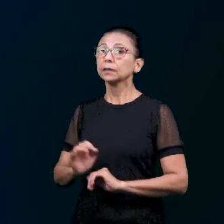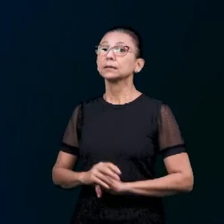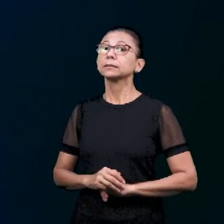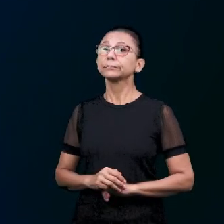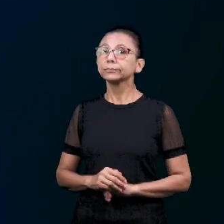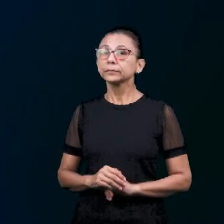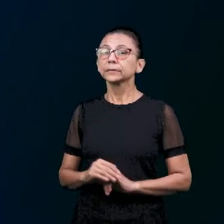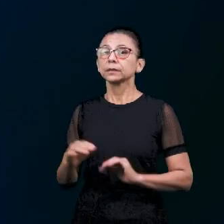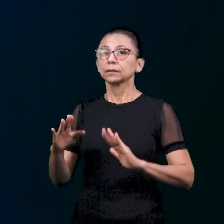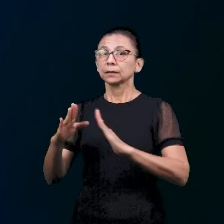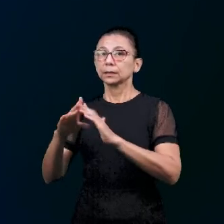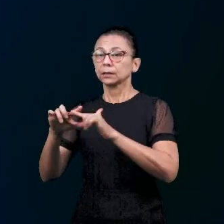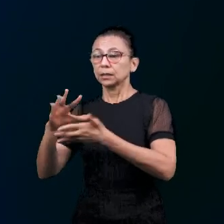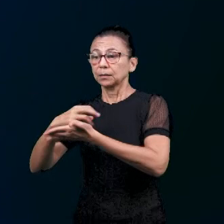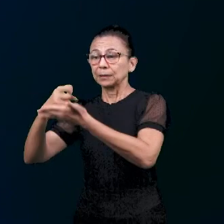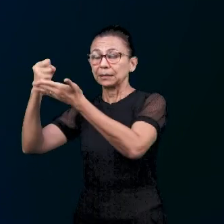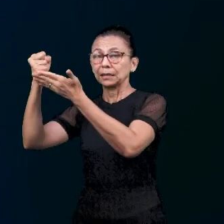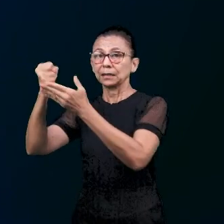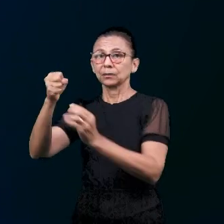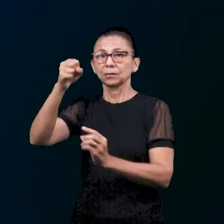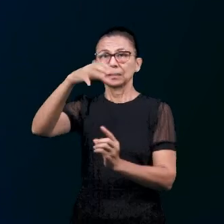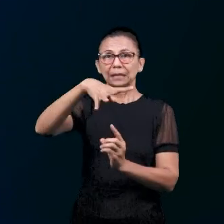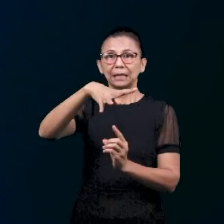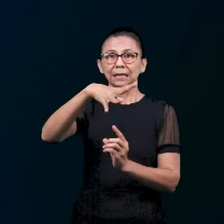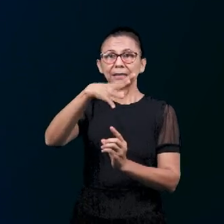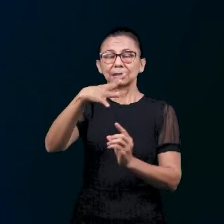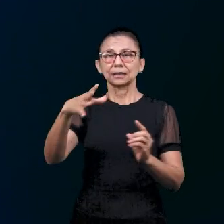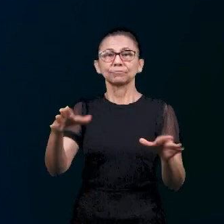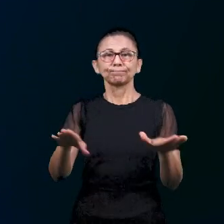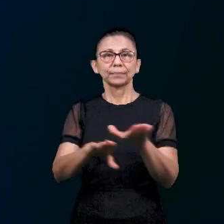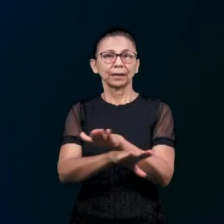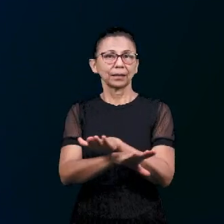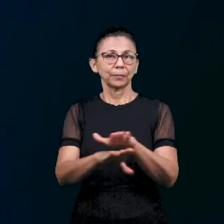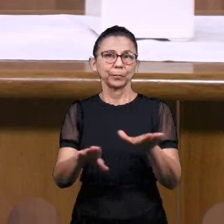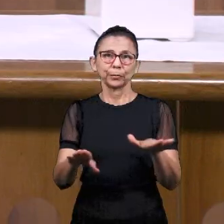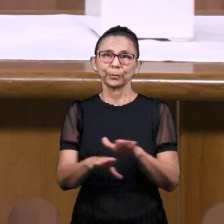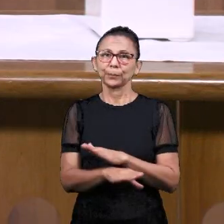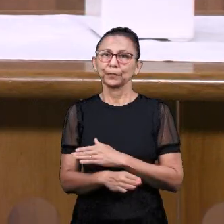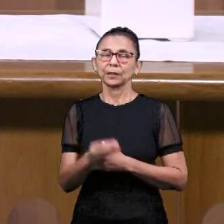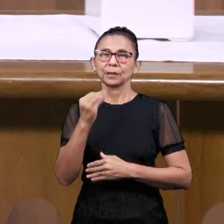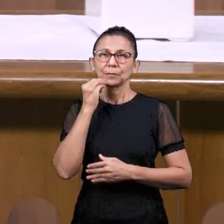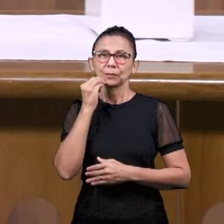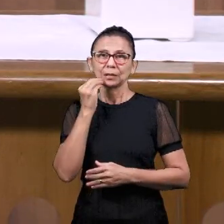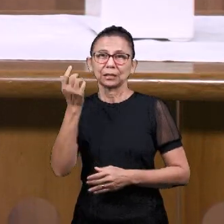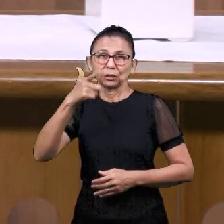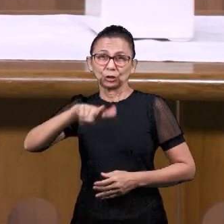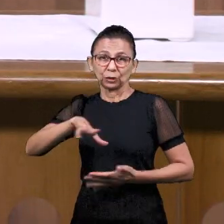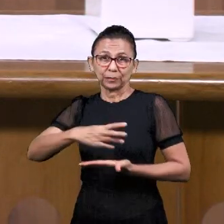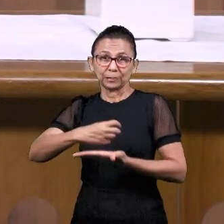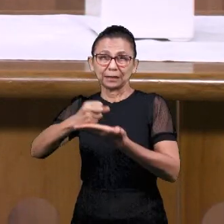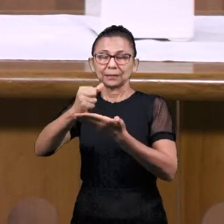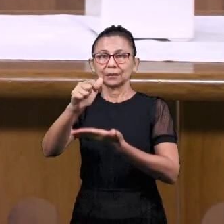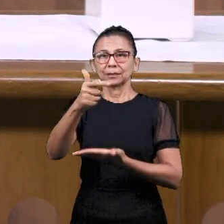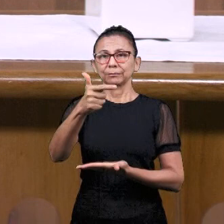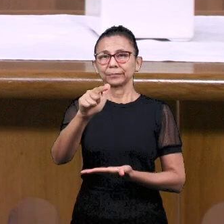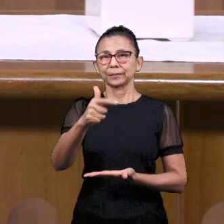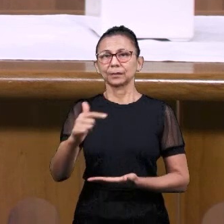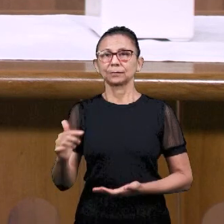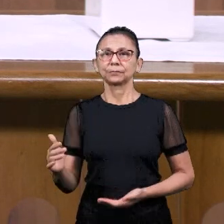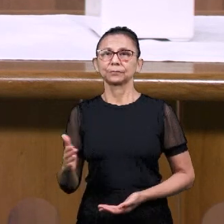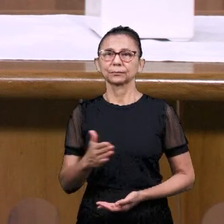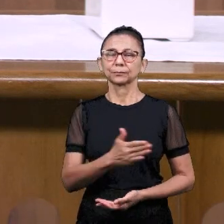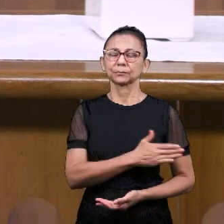grâce sera terminée. Il n'y aura plus un nouvel enlèvement. Très bien, mes frères et sœurs, plus une réponse non, parce qu'en